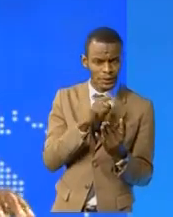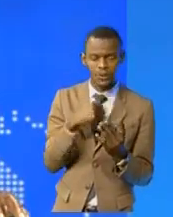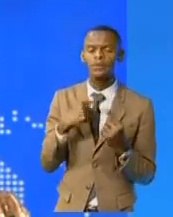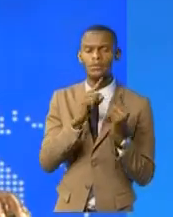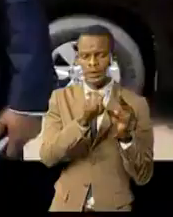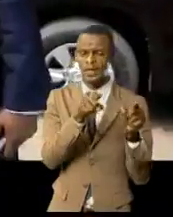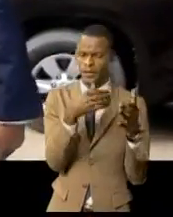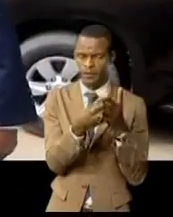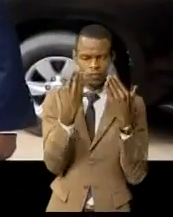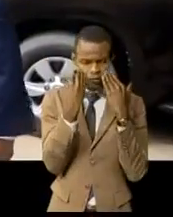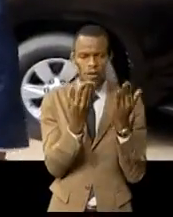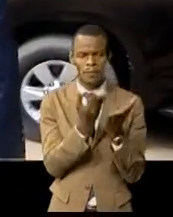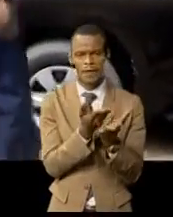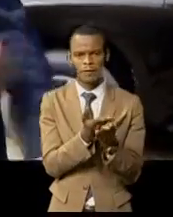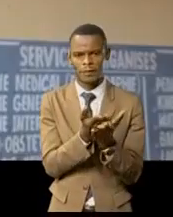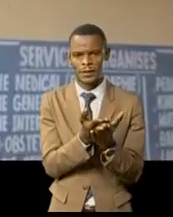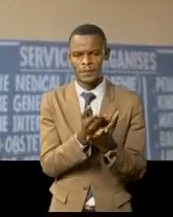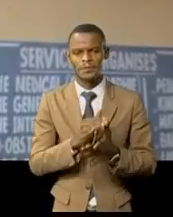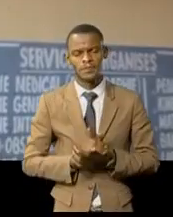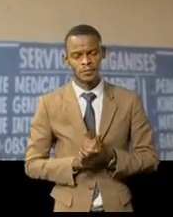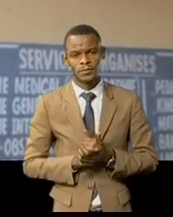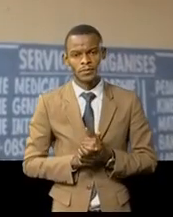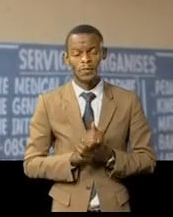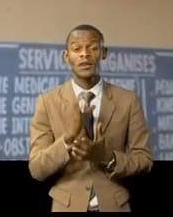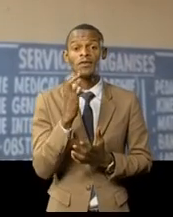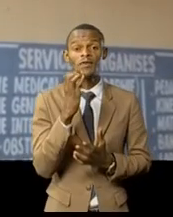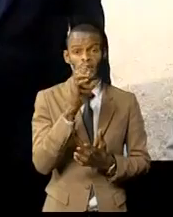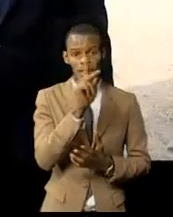palliatif. Nous sommes à Kimvula,